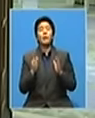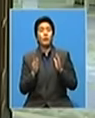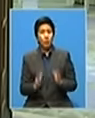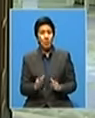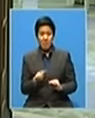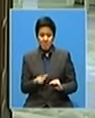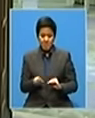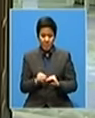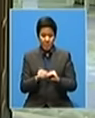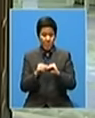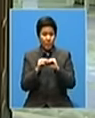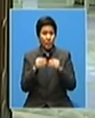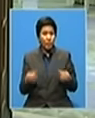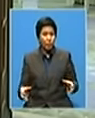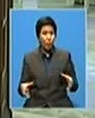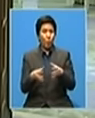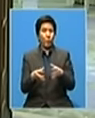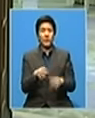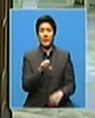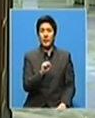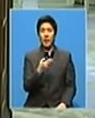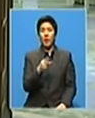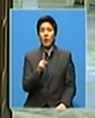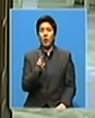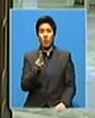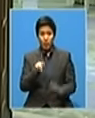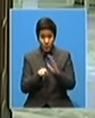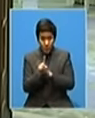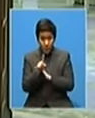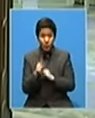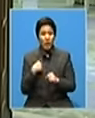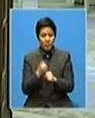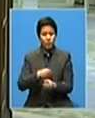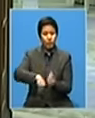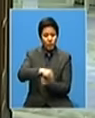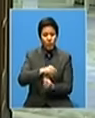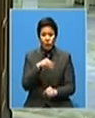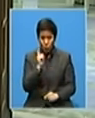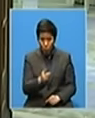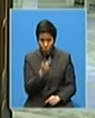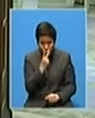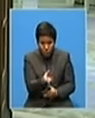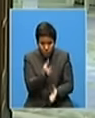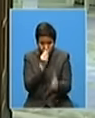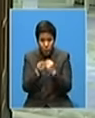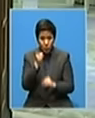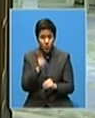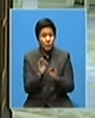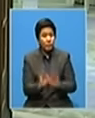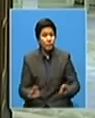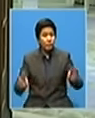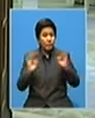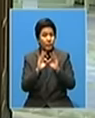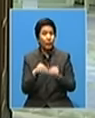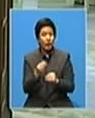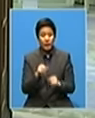รณ์ในการซื้อการแปรรูปการส่งออกและเพิ่มสภาพคล่องก็ขอให้ดูแลเรื่องความรู้ด้วยนะครับให้กับส